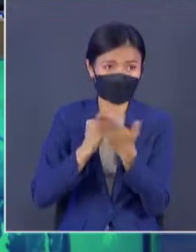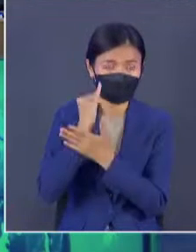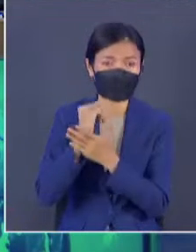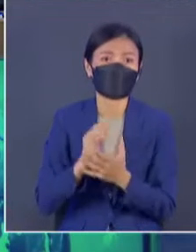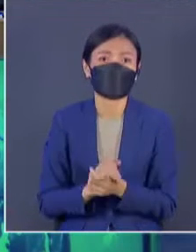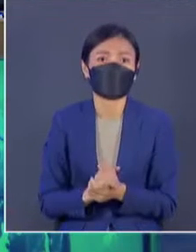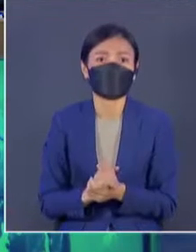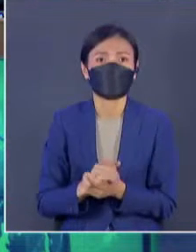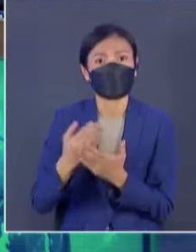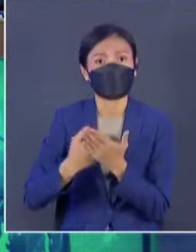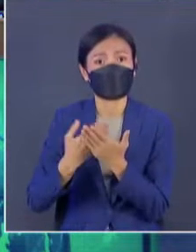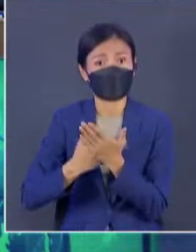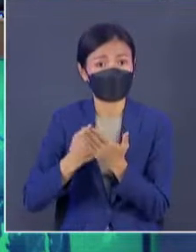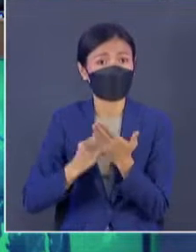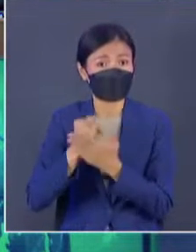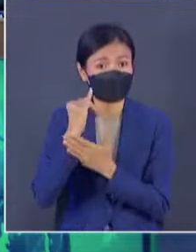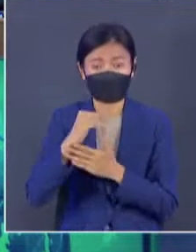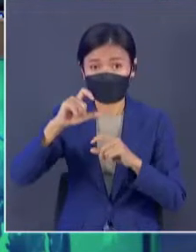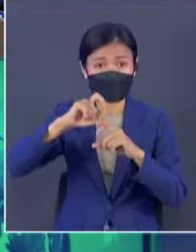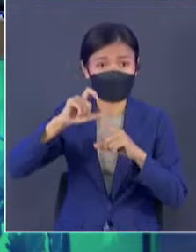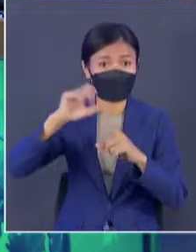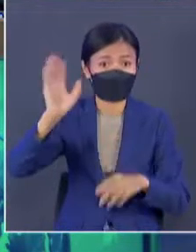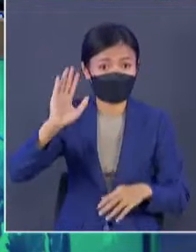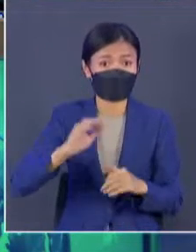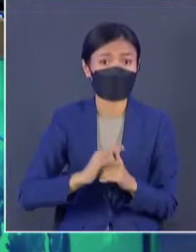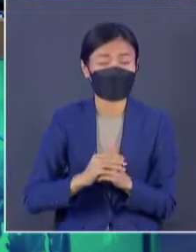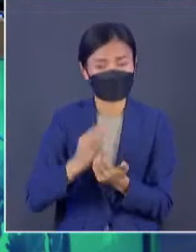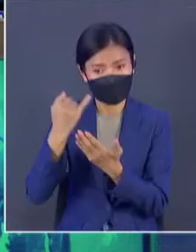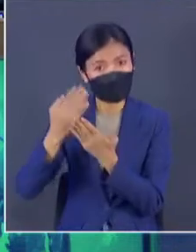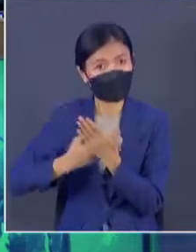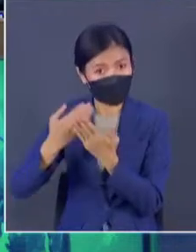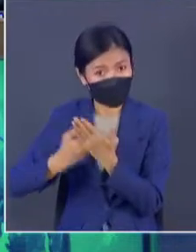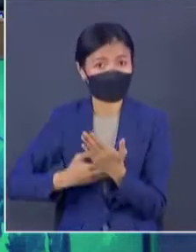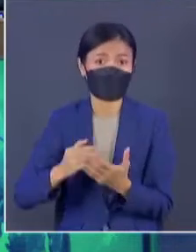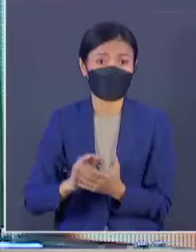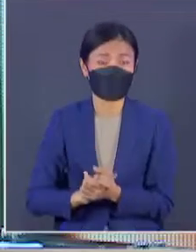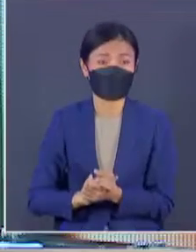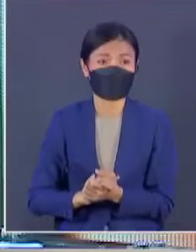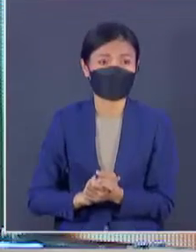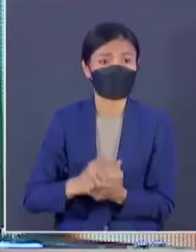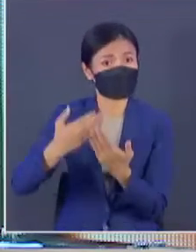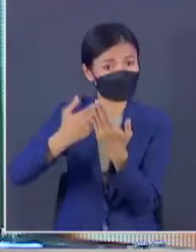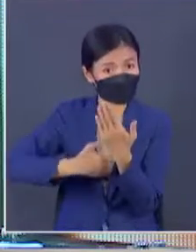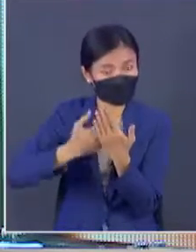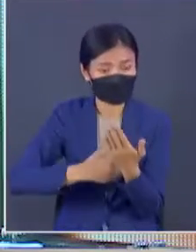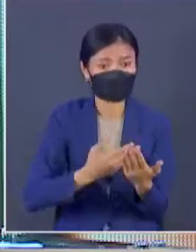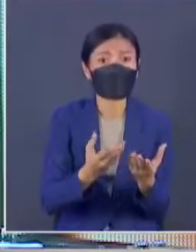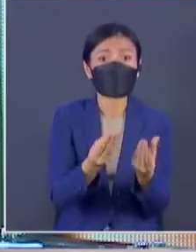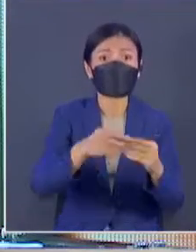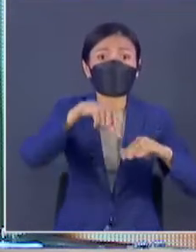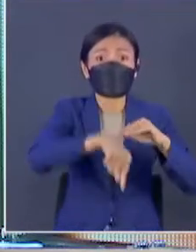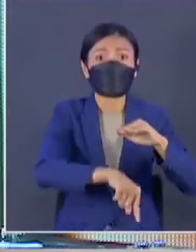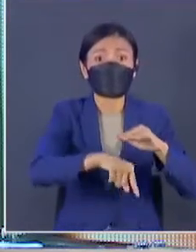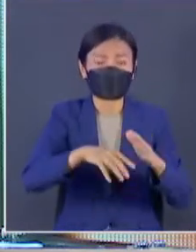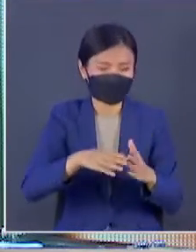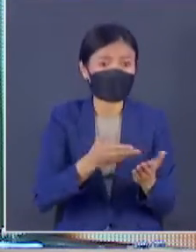ๆเพราะว่าหวยจริงๆ ไม่ใช่สลากกินแบ่งรัฐบาล ไม่ใช่ครับเขาซื้อหวยใต้ดินแล้วก็ถูกรางวัล นะครับถูกรางวัลหว